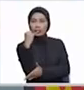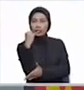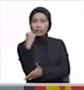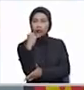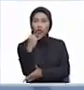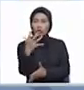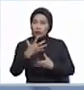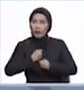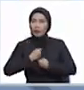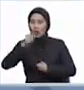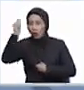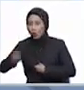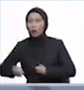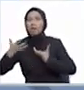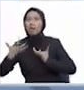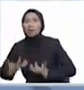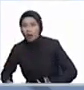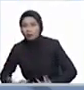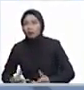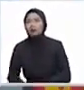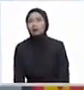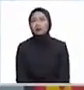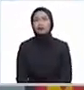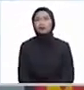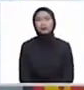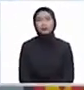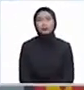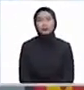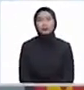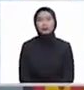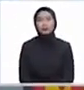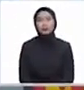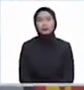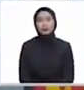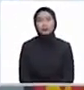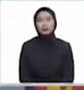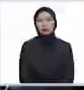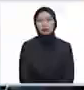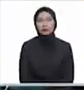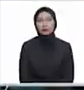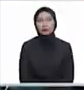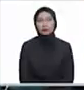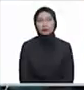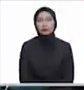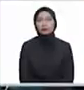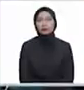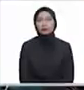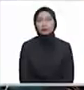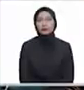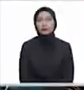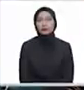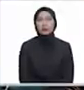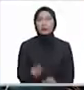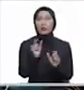diberatkan hukumannya, diberikan sanksi yang berat. Maka oleh sebab itu, kata Nabi nih,